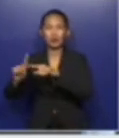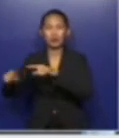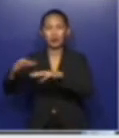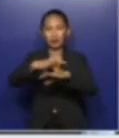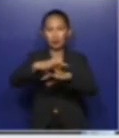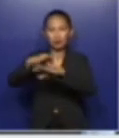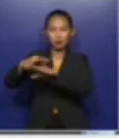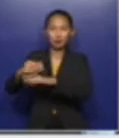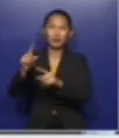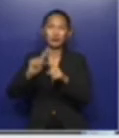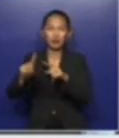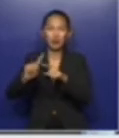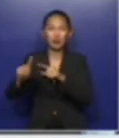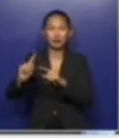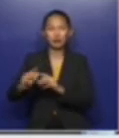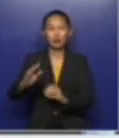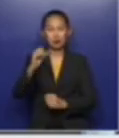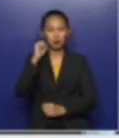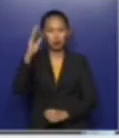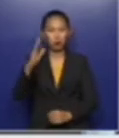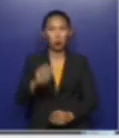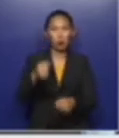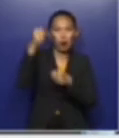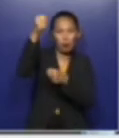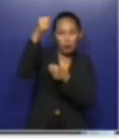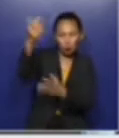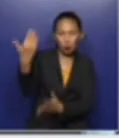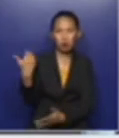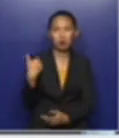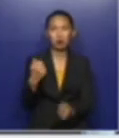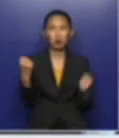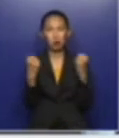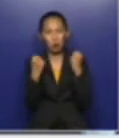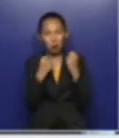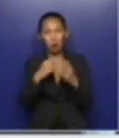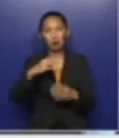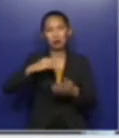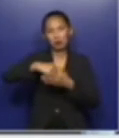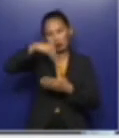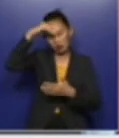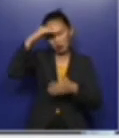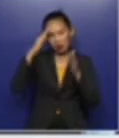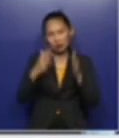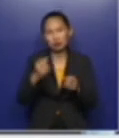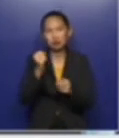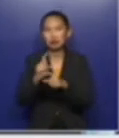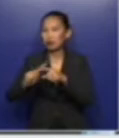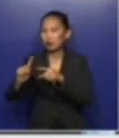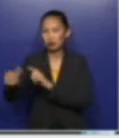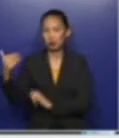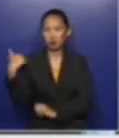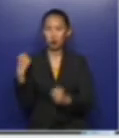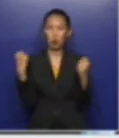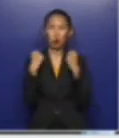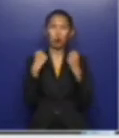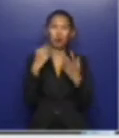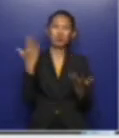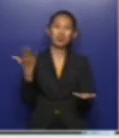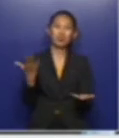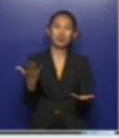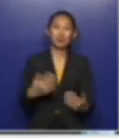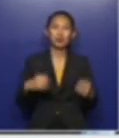กลัวม็อบกลัวคนเรียกร้องกลัวนักศึกษาถ้ากลัวอย่างนั้นเนี่ยผมว่าการใช้ความก